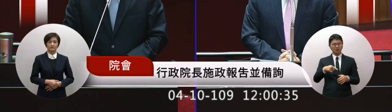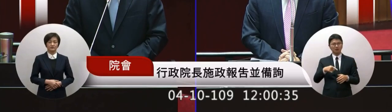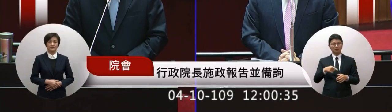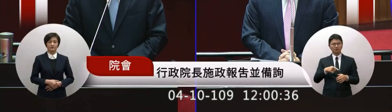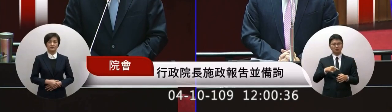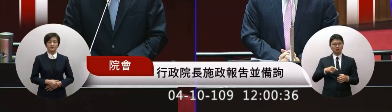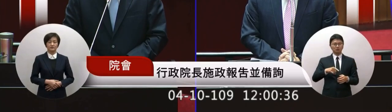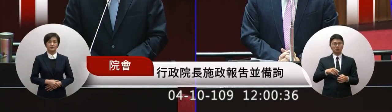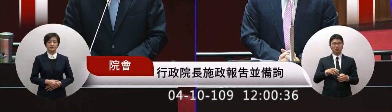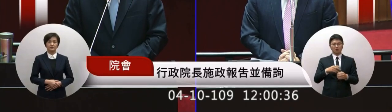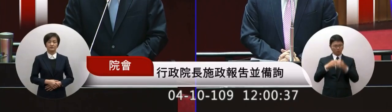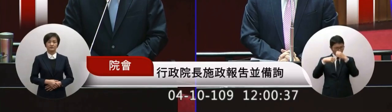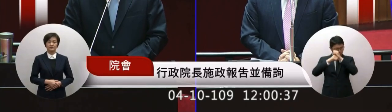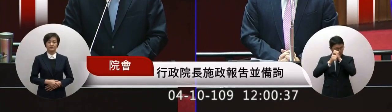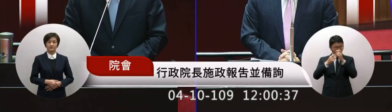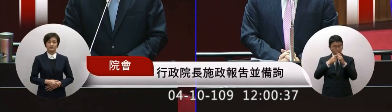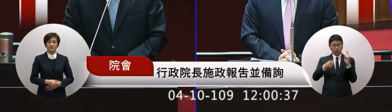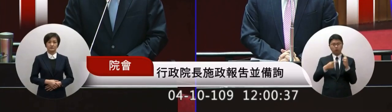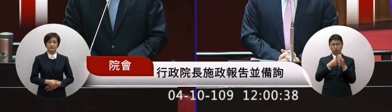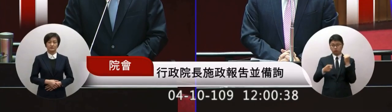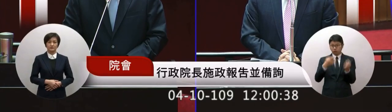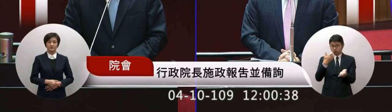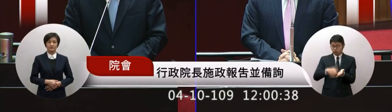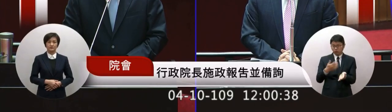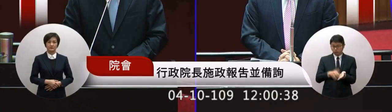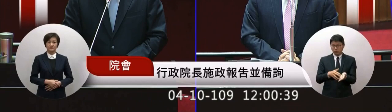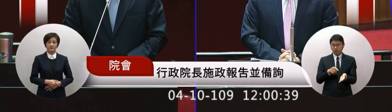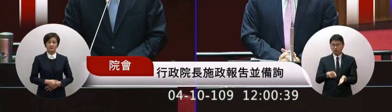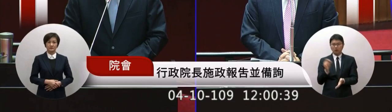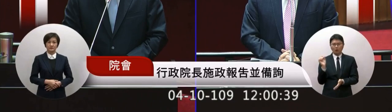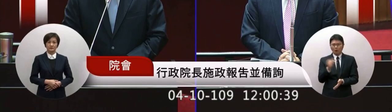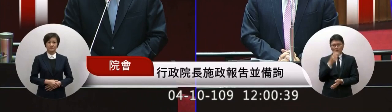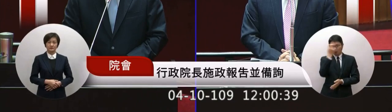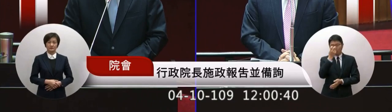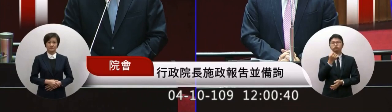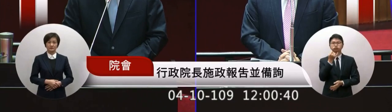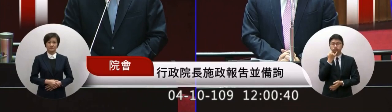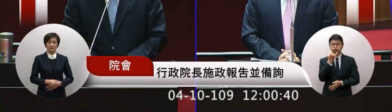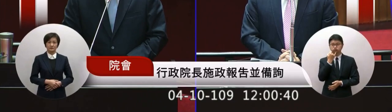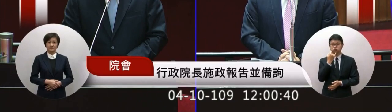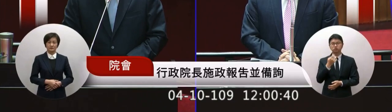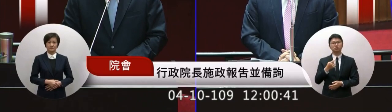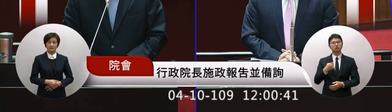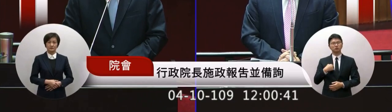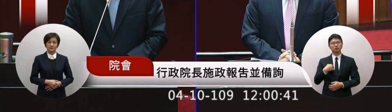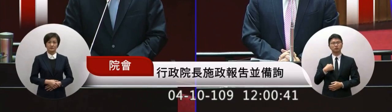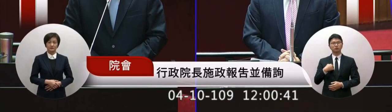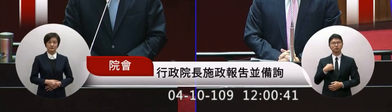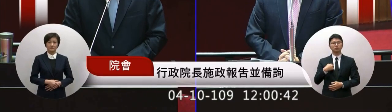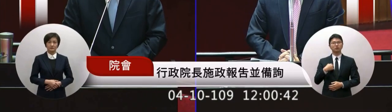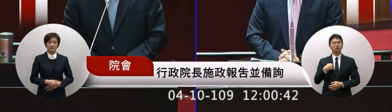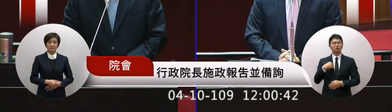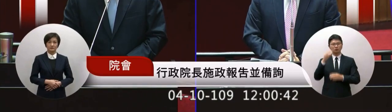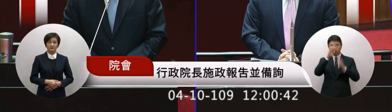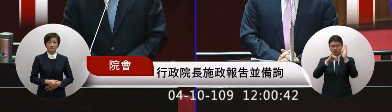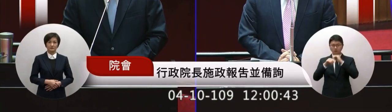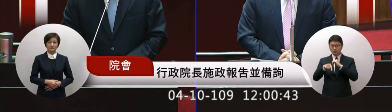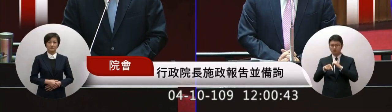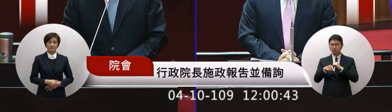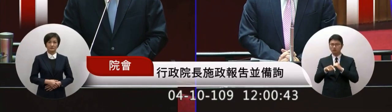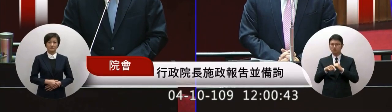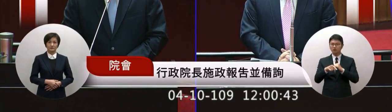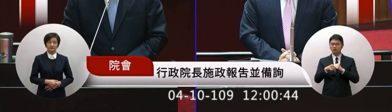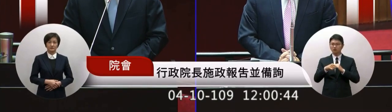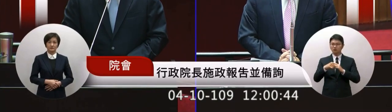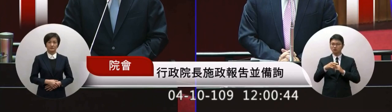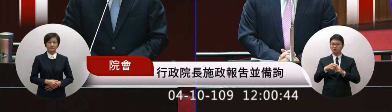筛检的，所以他们是经过一个快筛的程序。那据我了解，他们好像是说这个准确率可